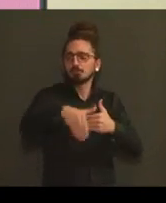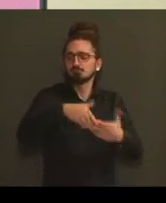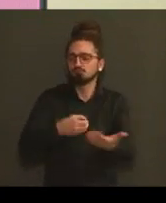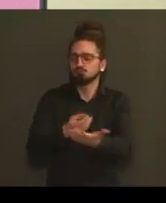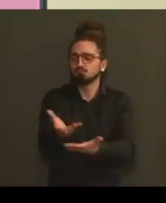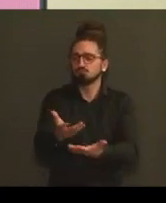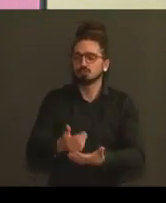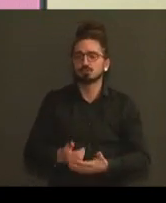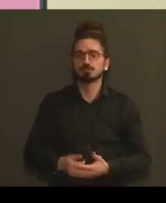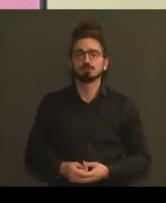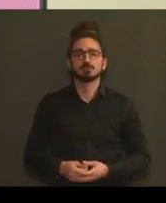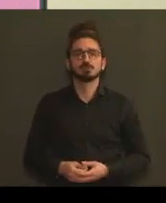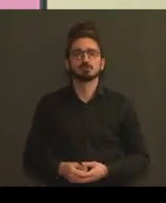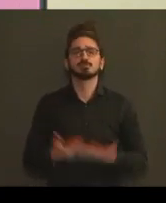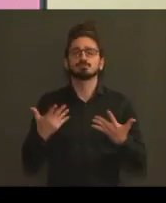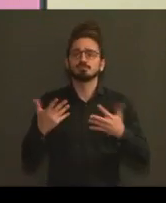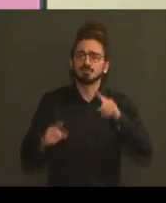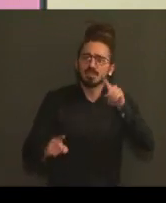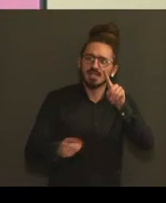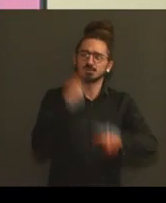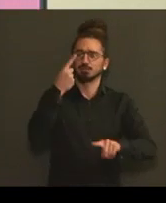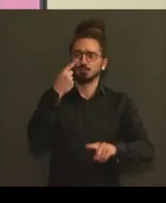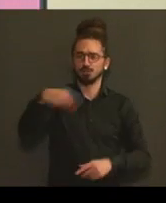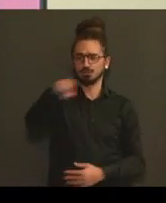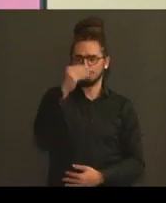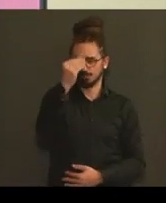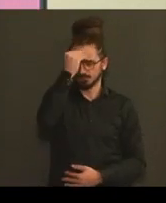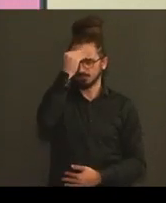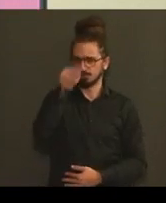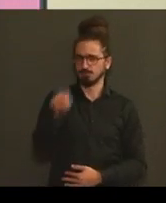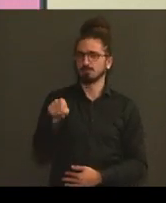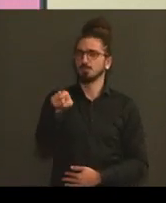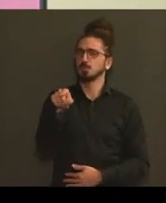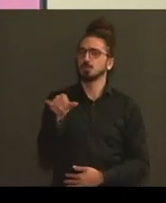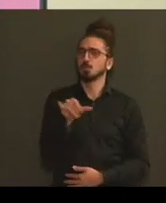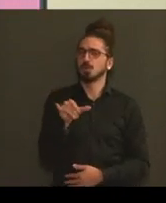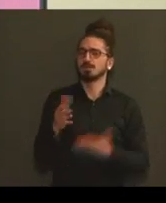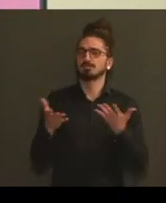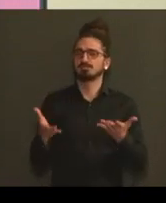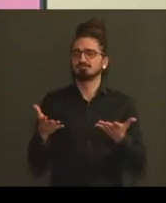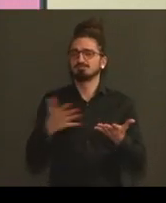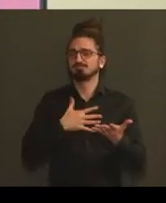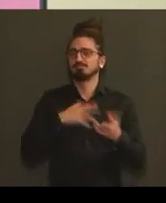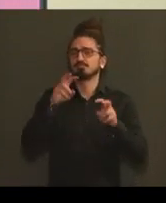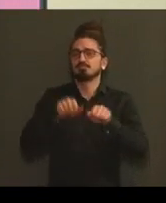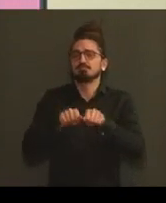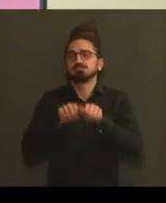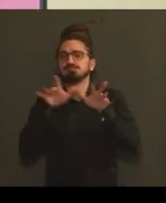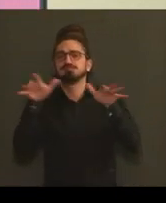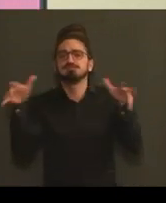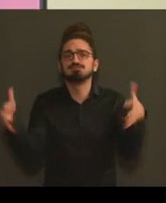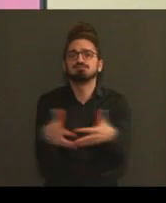des campagnes de vaccination, telles qu'elles sont pratiquées ici, dans un cadre d'une pandémie, c'est de prévenir les formes les